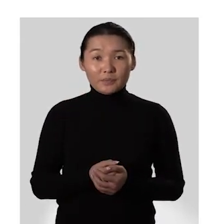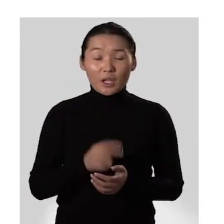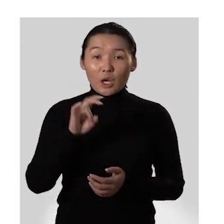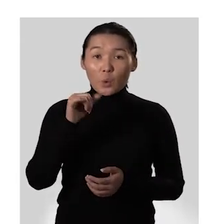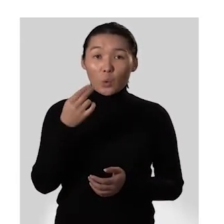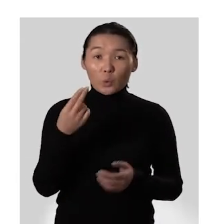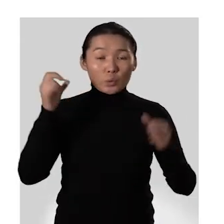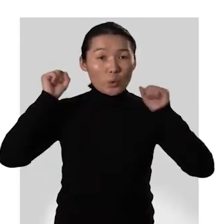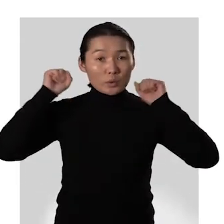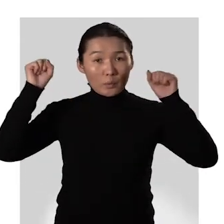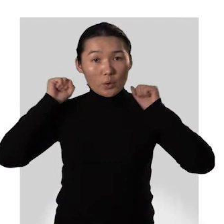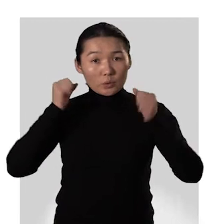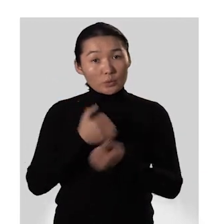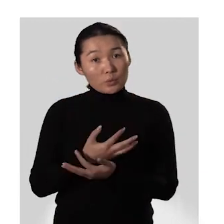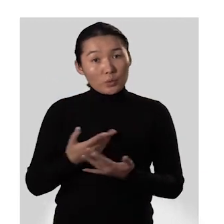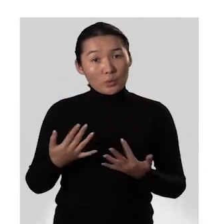Улуттук спорттун түрү.